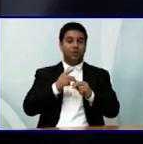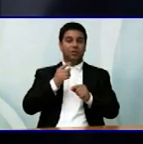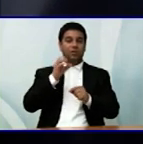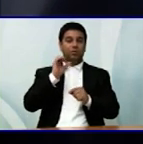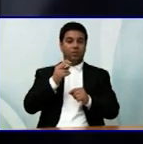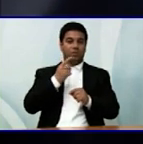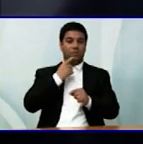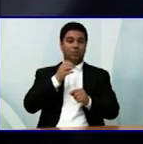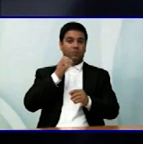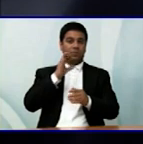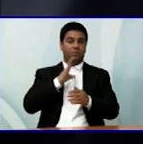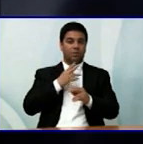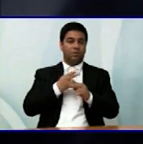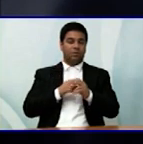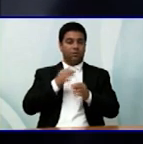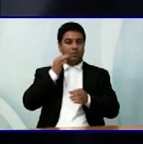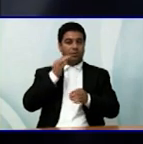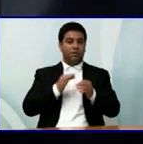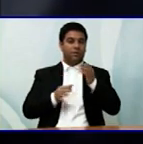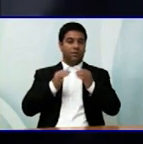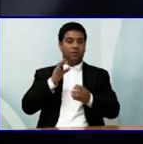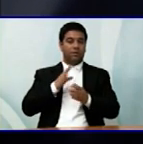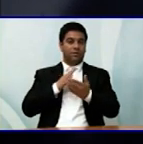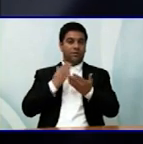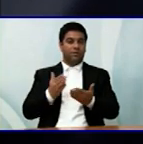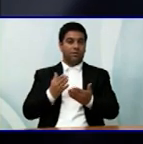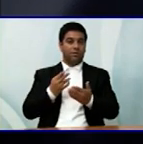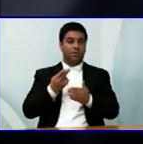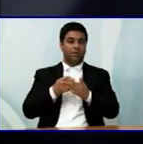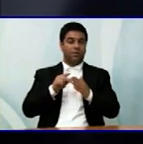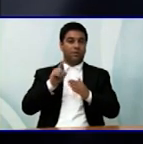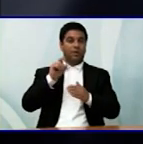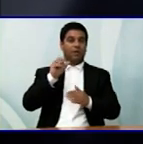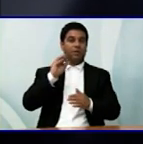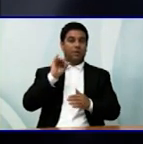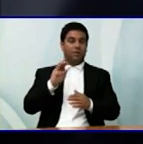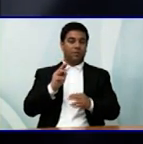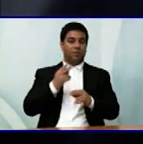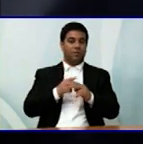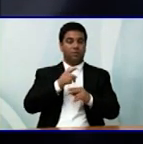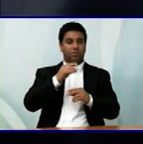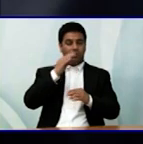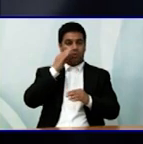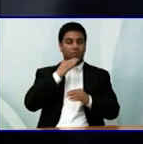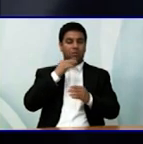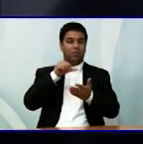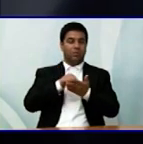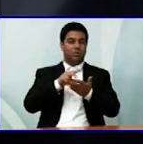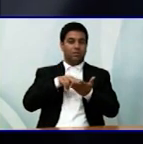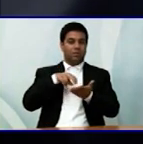edi," deb yum-yum yig'labdi. Luqmon hakim ota oldida tiz